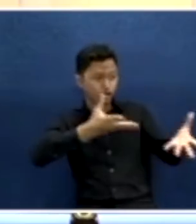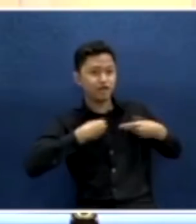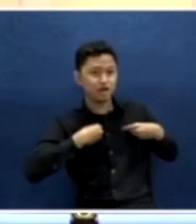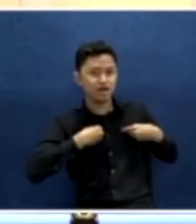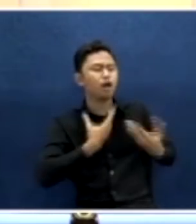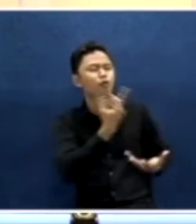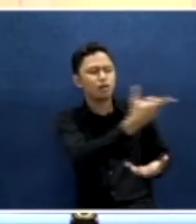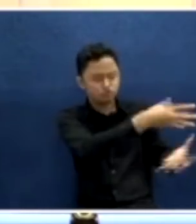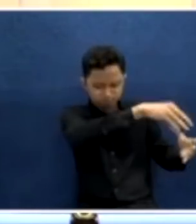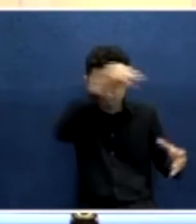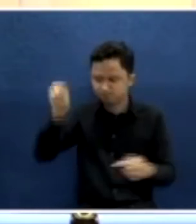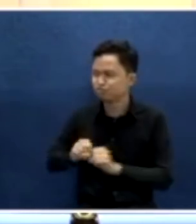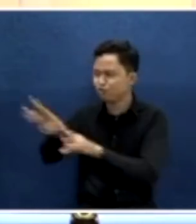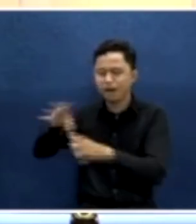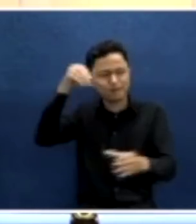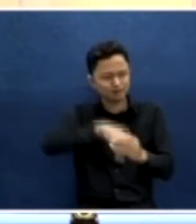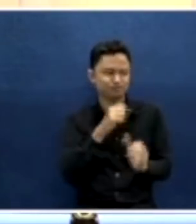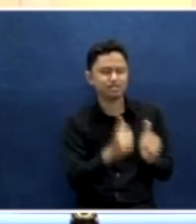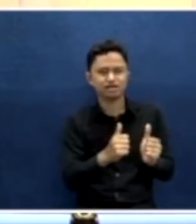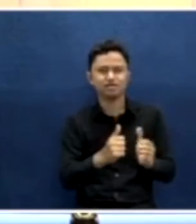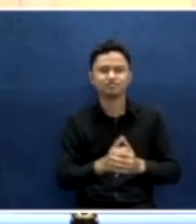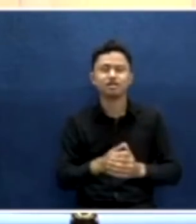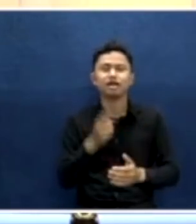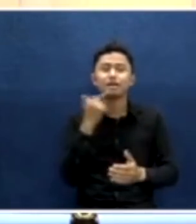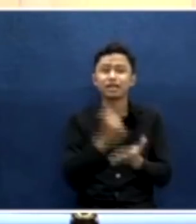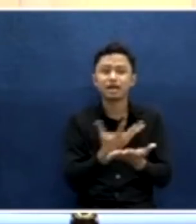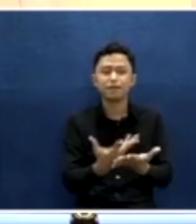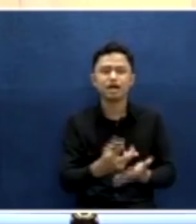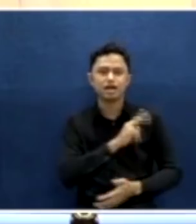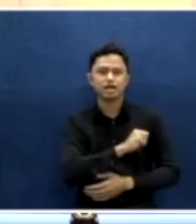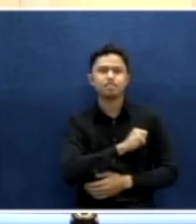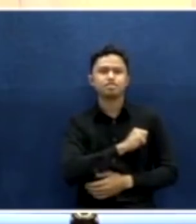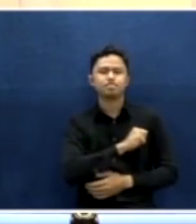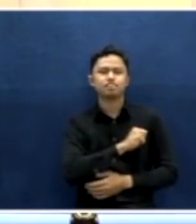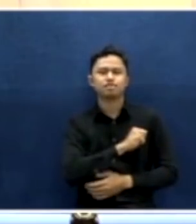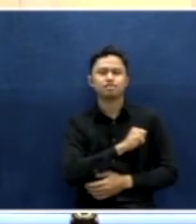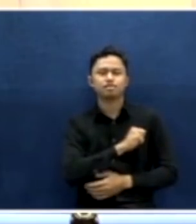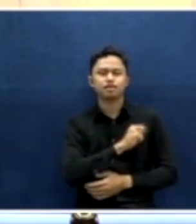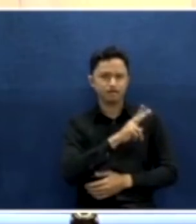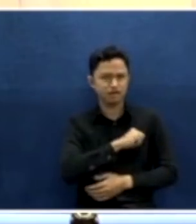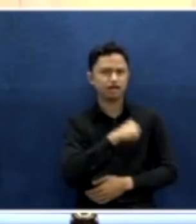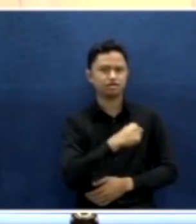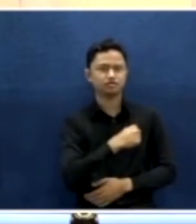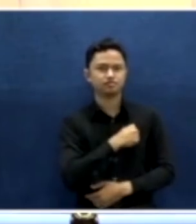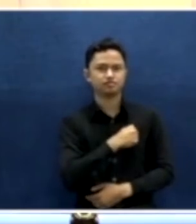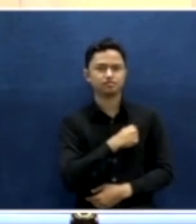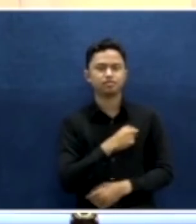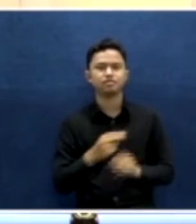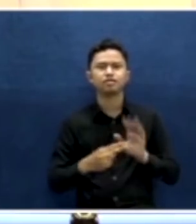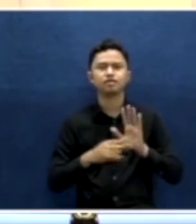gara-gara sampah yang sering kita buang sembarangan bisa jadi ketika niat kita menempatkan sampah pada tempatnya supaya